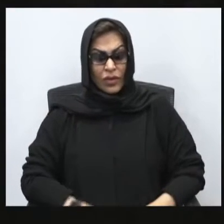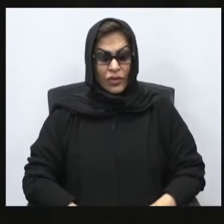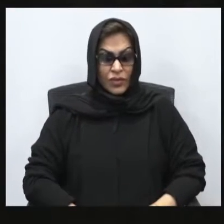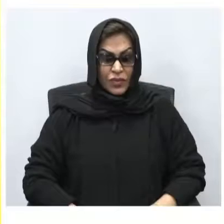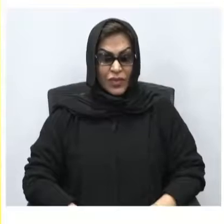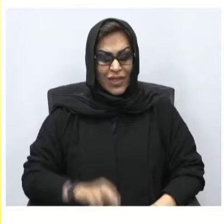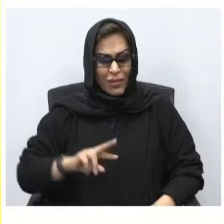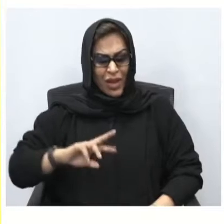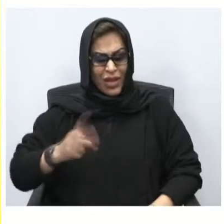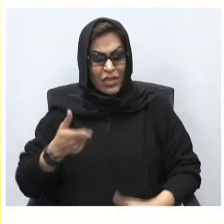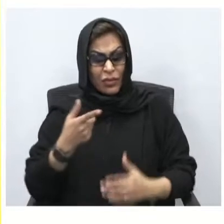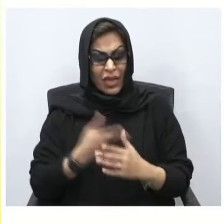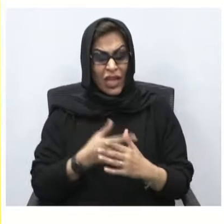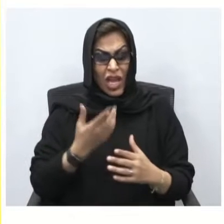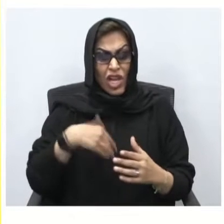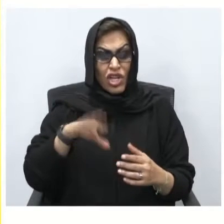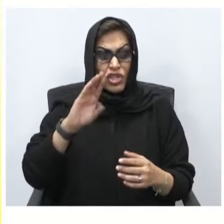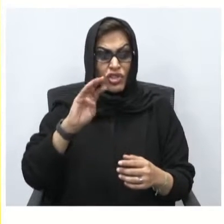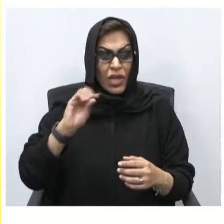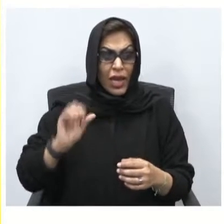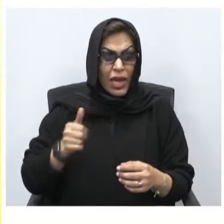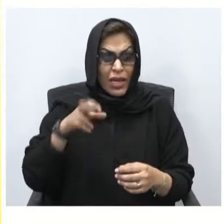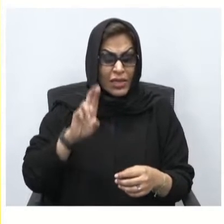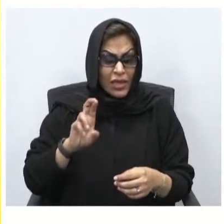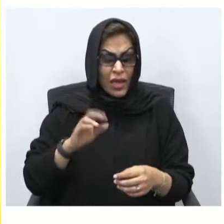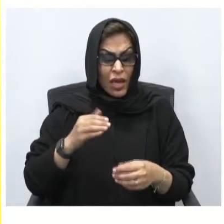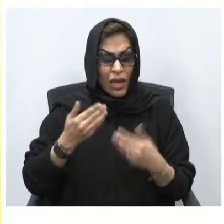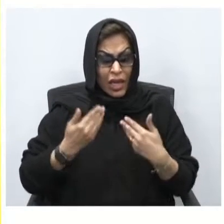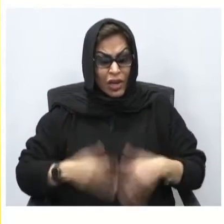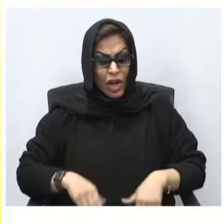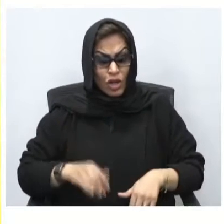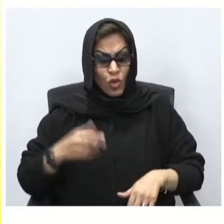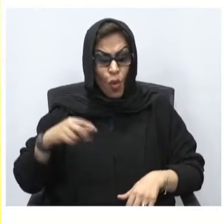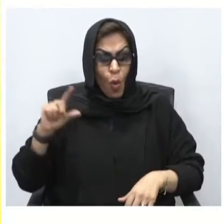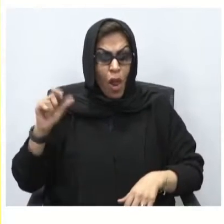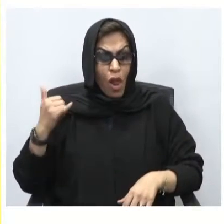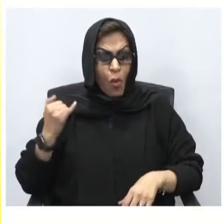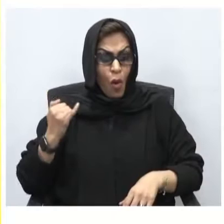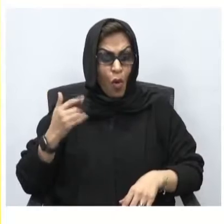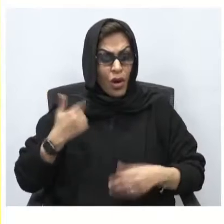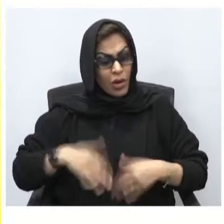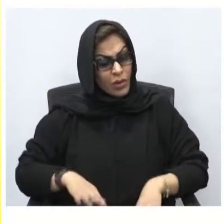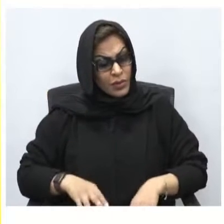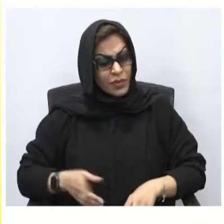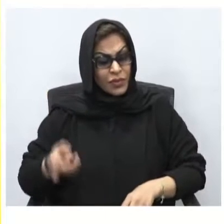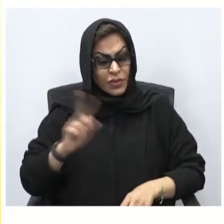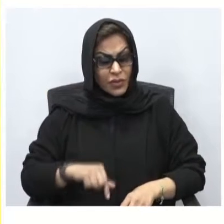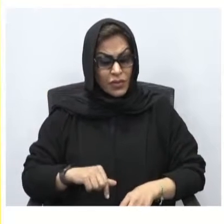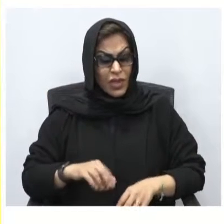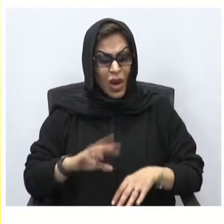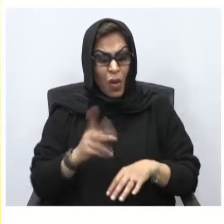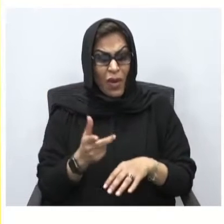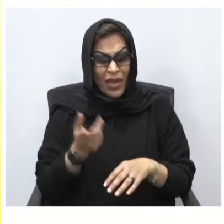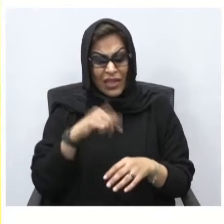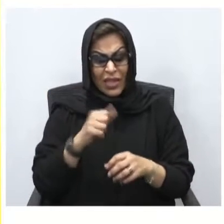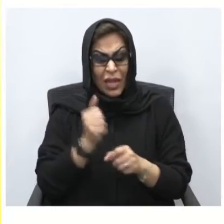التمييز بين جهازي الاخراج والبول وصف عمليه او عمل الكليه وضح توضيح ما يحدث اذا